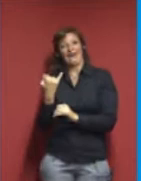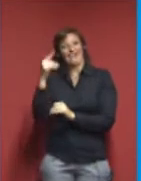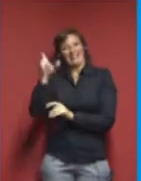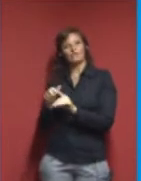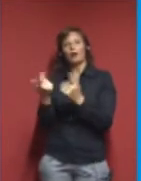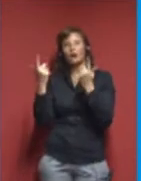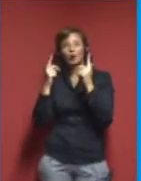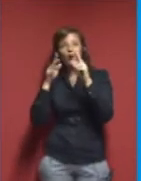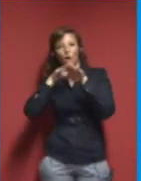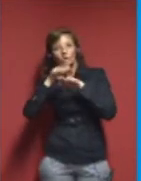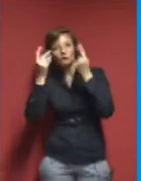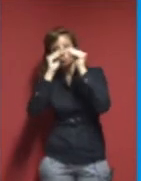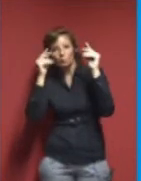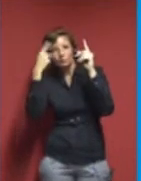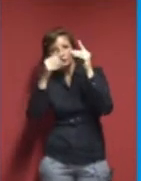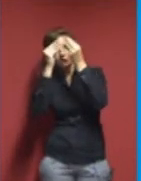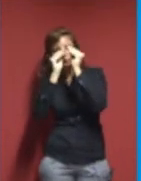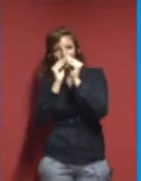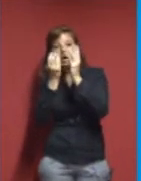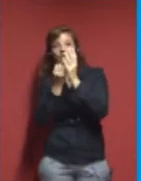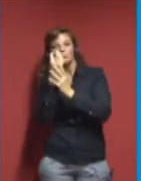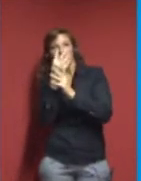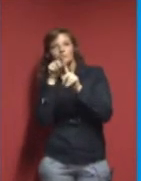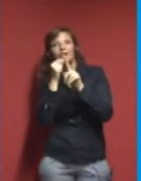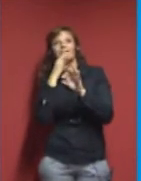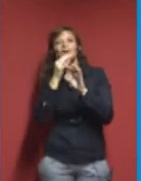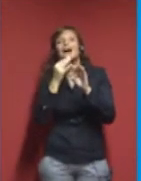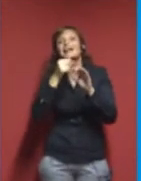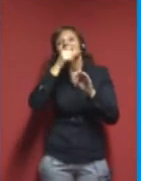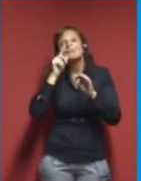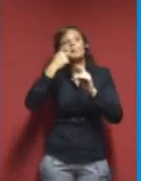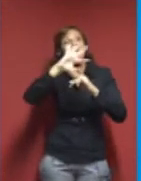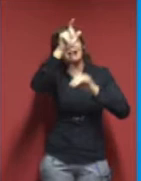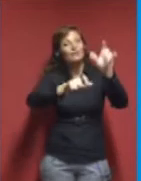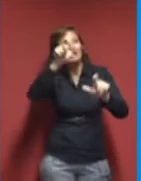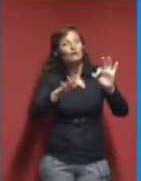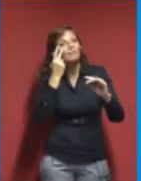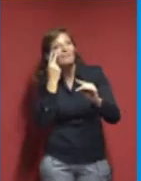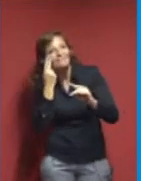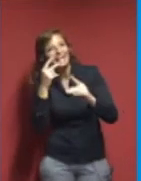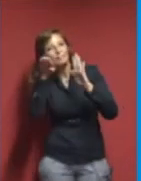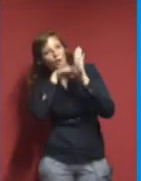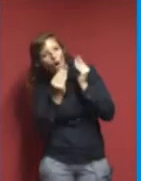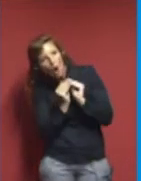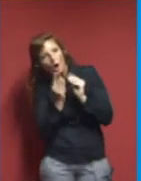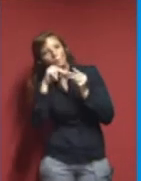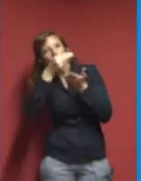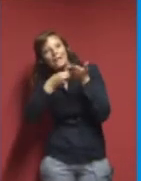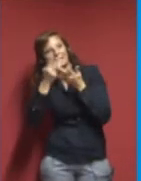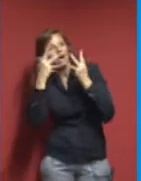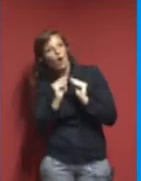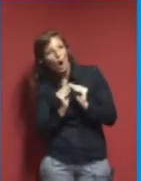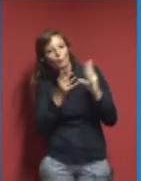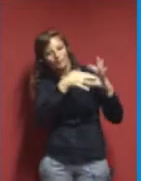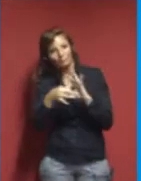l'ha utilizzato anche per far familiarizzare le persone con la programmazione e il design applicata